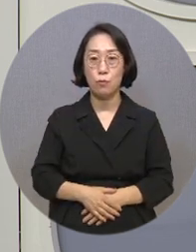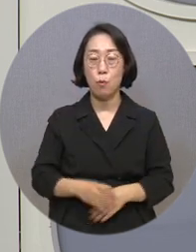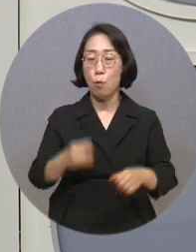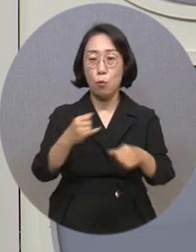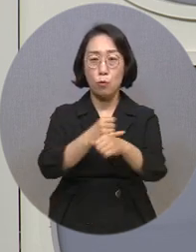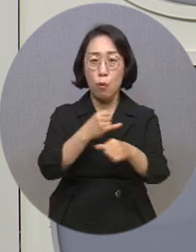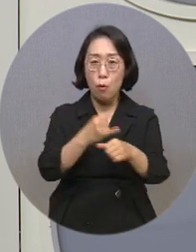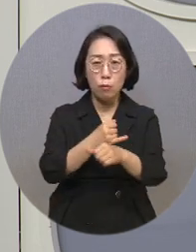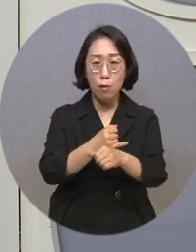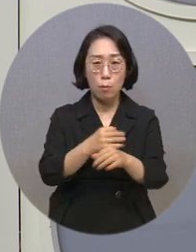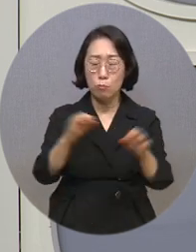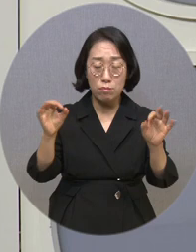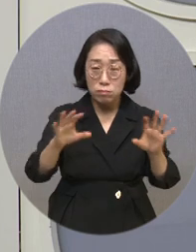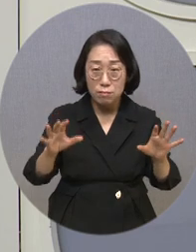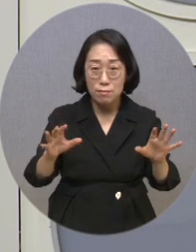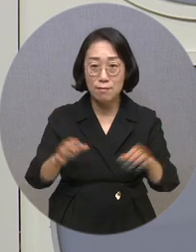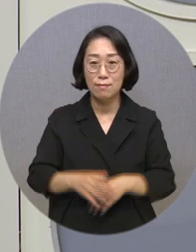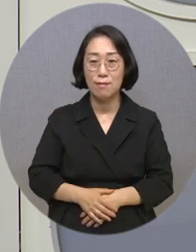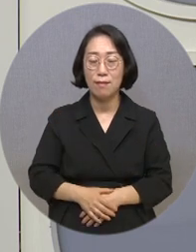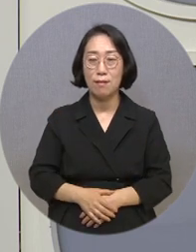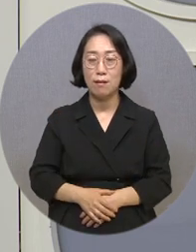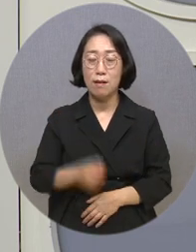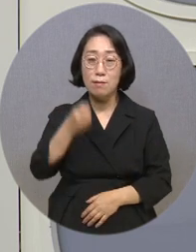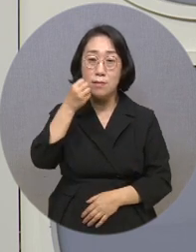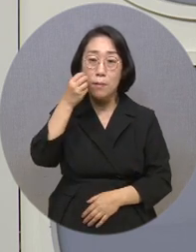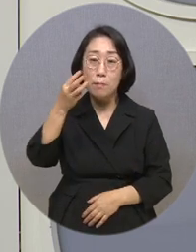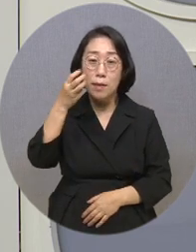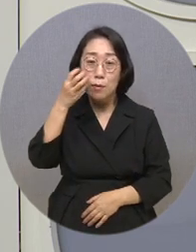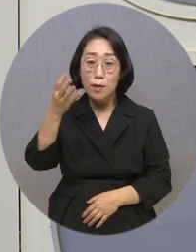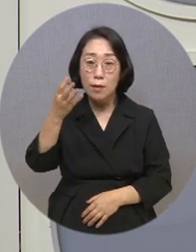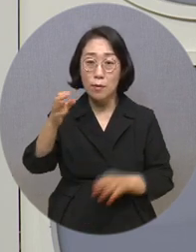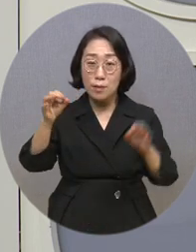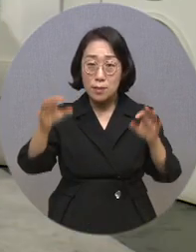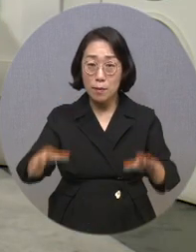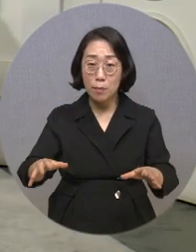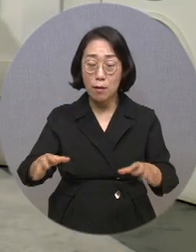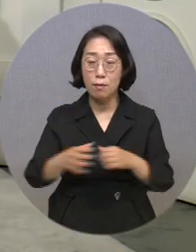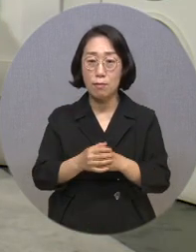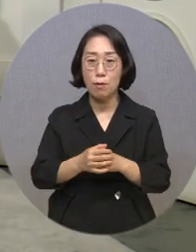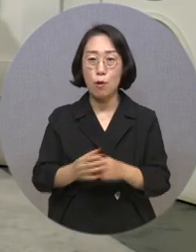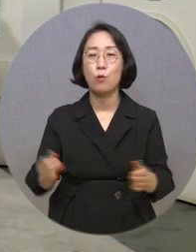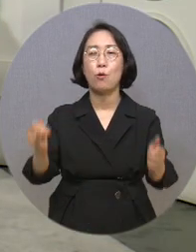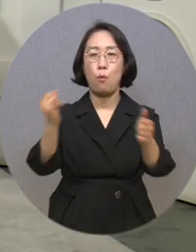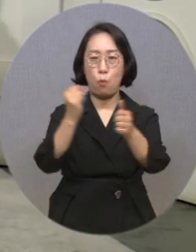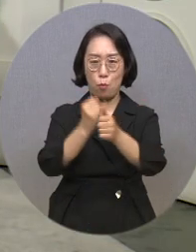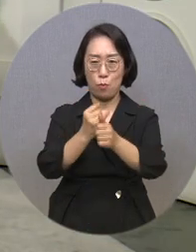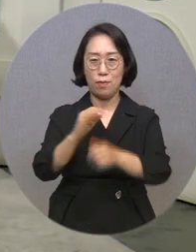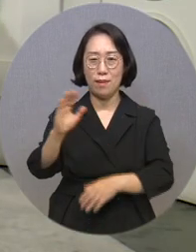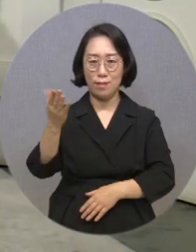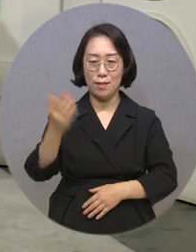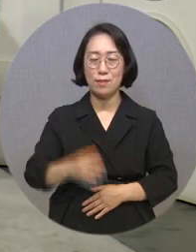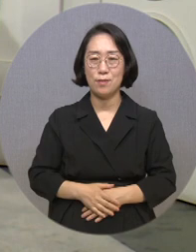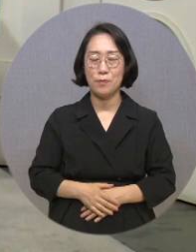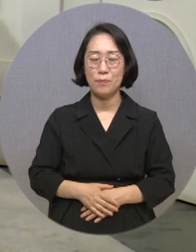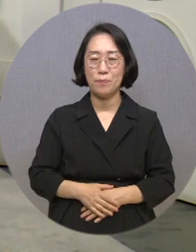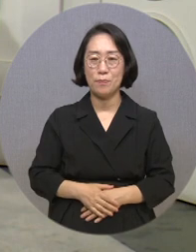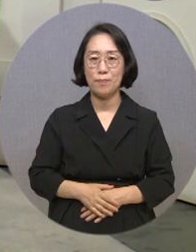연애도 못하고, 그냥 한 서너 달 만에 약혼하고 결혼하게 됐어요. 근데 그